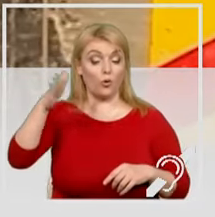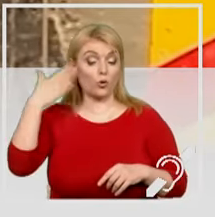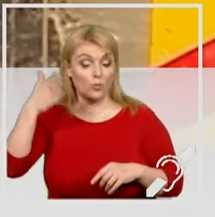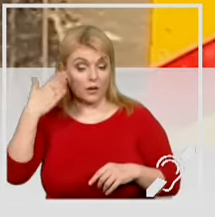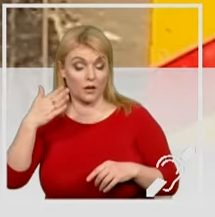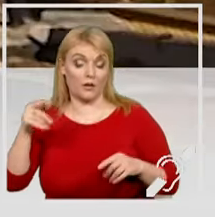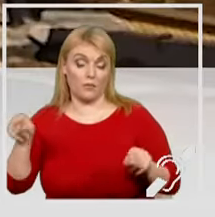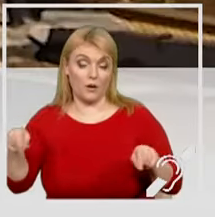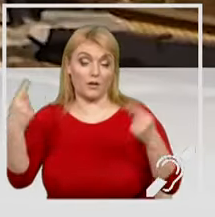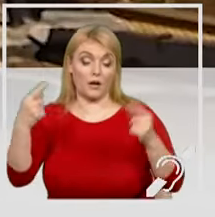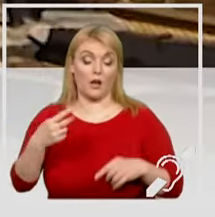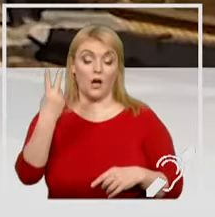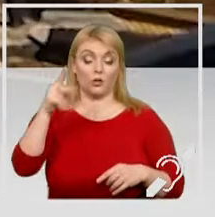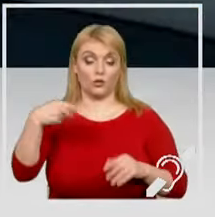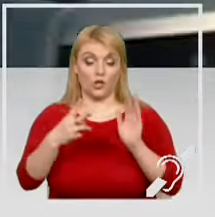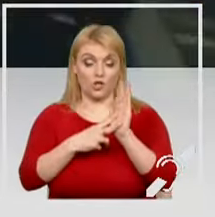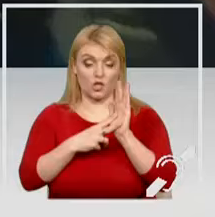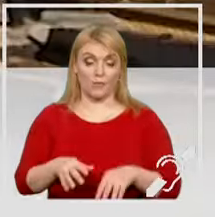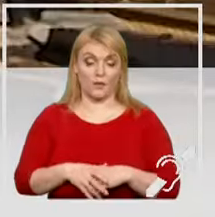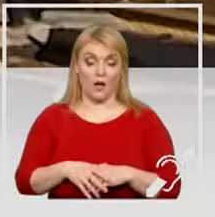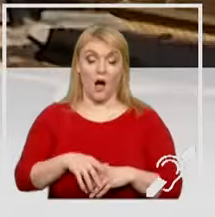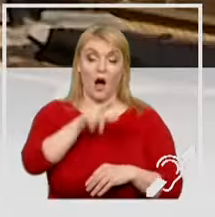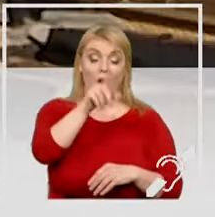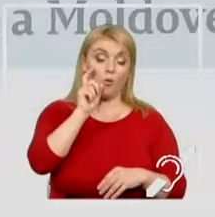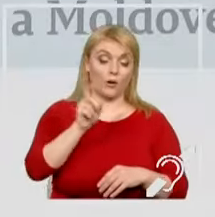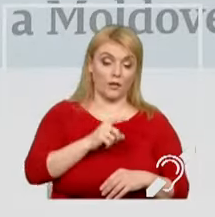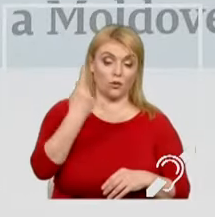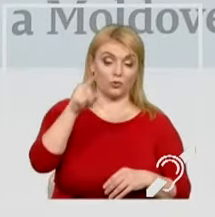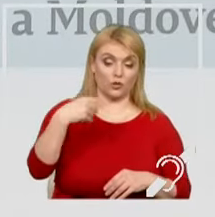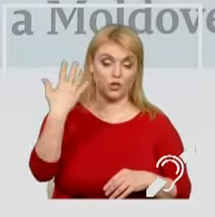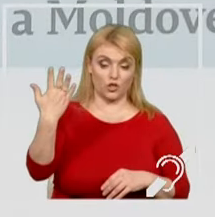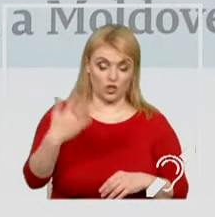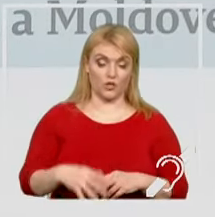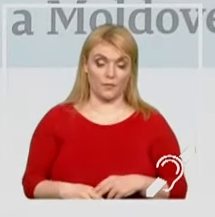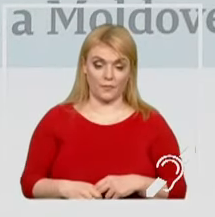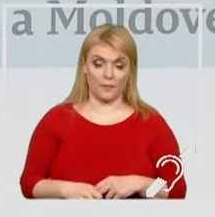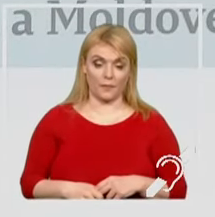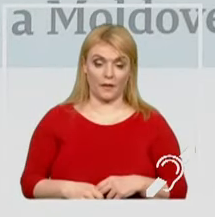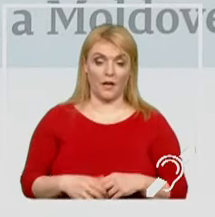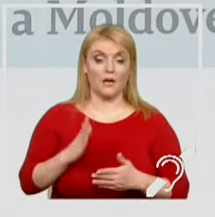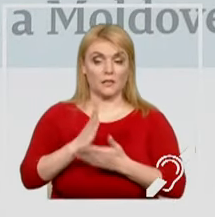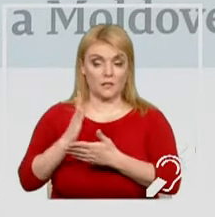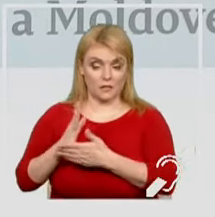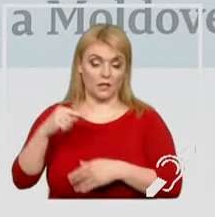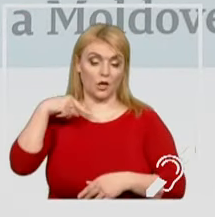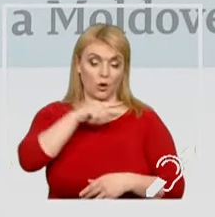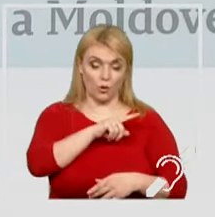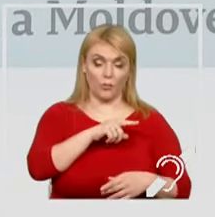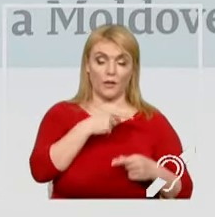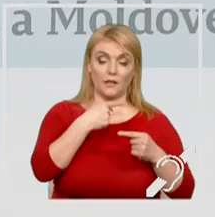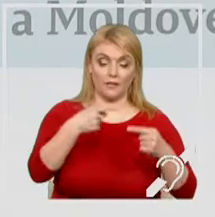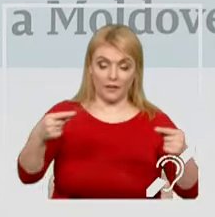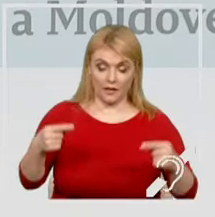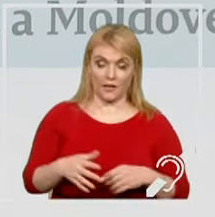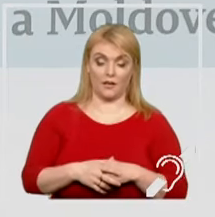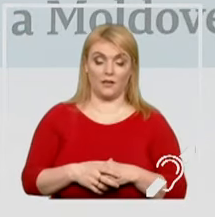de 2,1%, iar Ucraina 5,1%. Sunt economii diferite, în momente diferite.